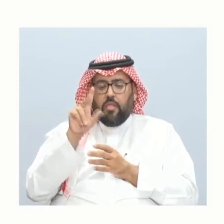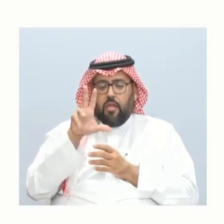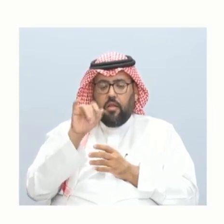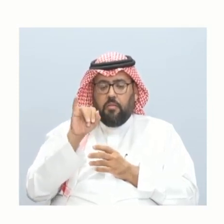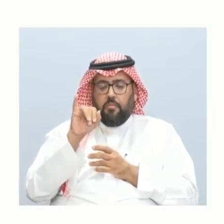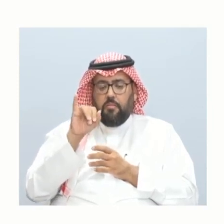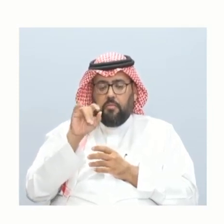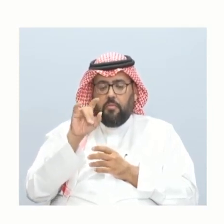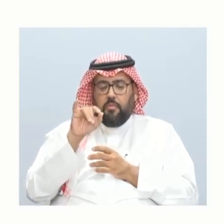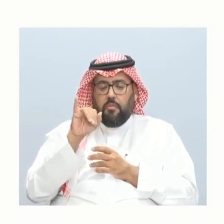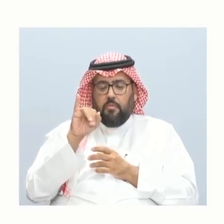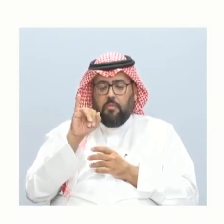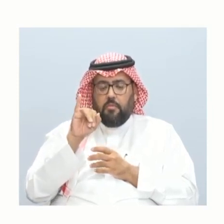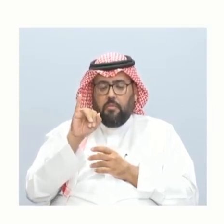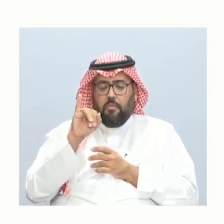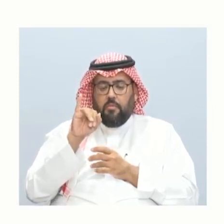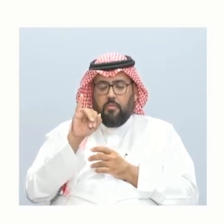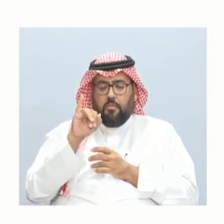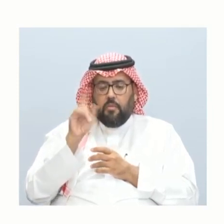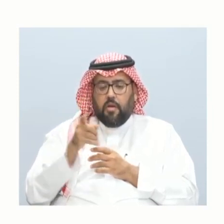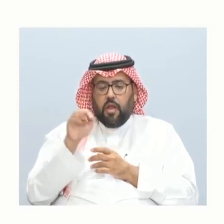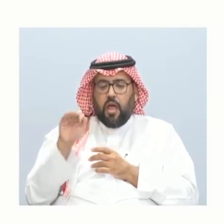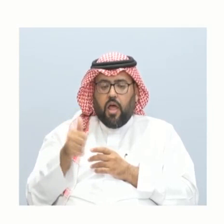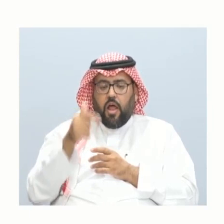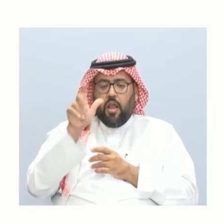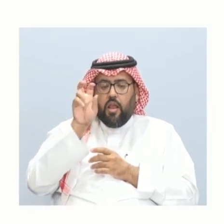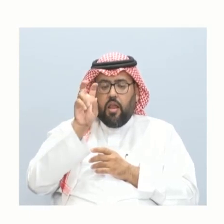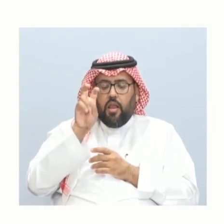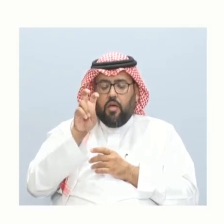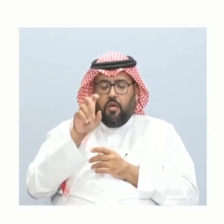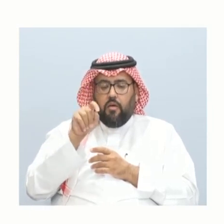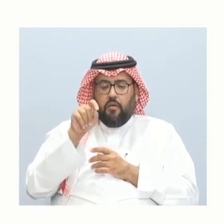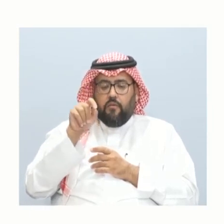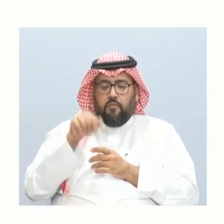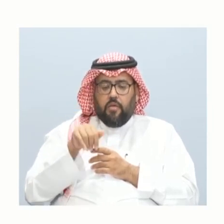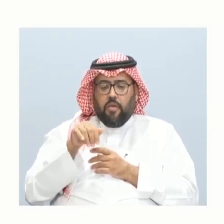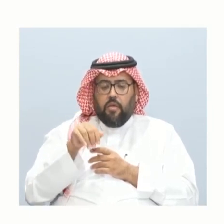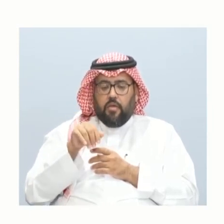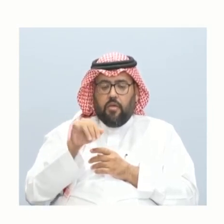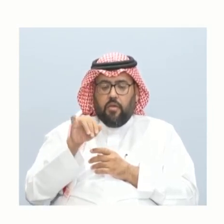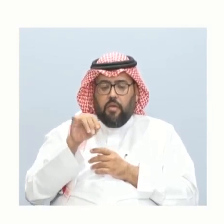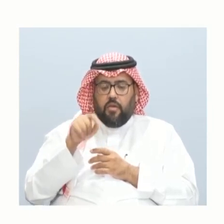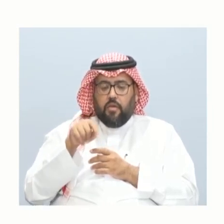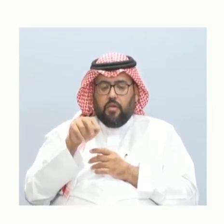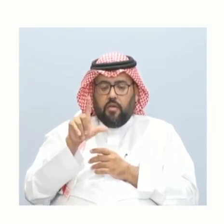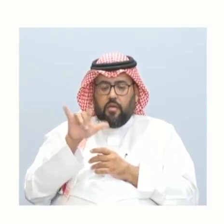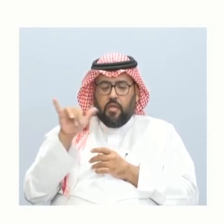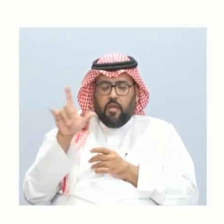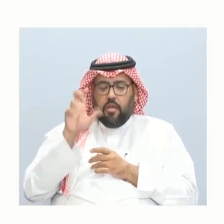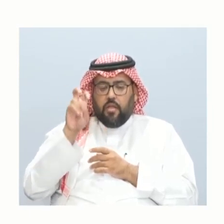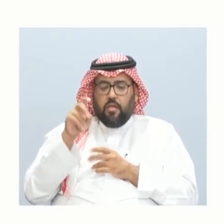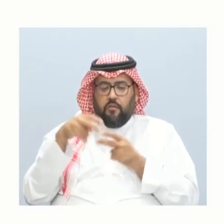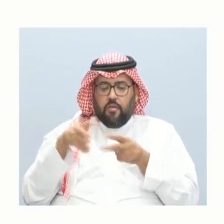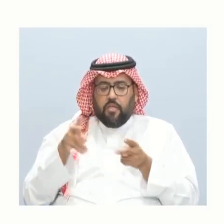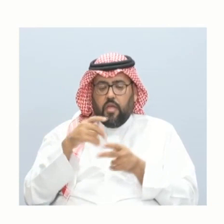في حطه رحاله فيه ليله فتح الرياض بهذه